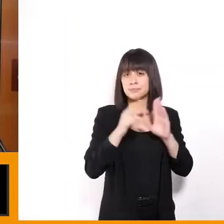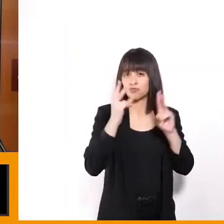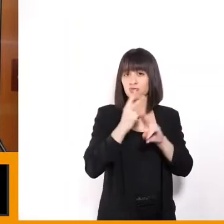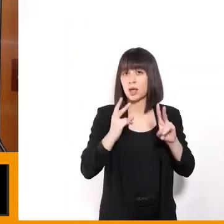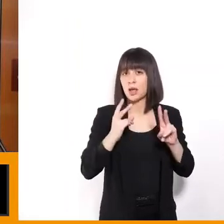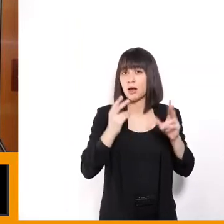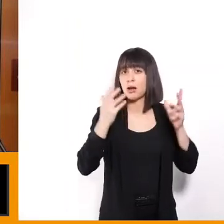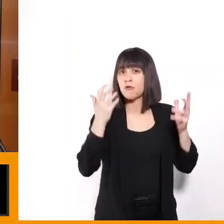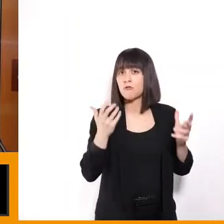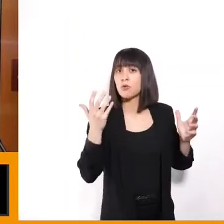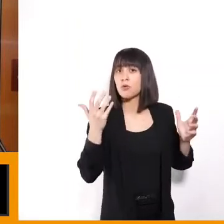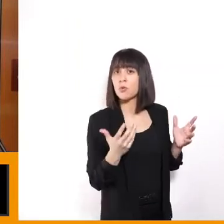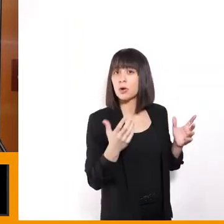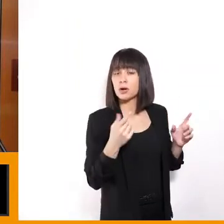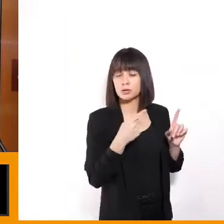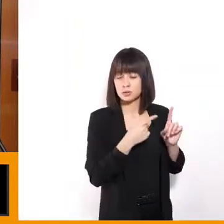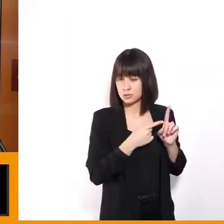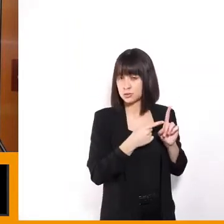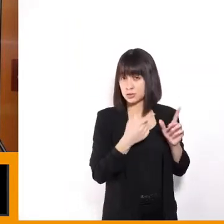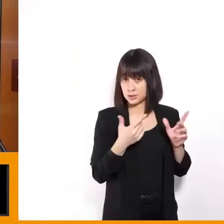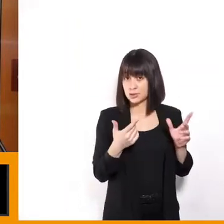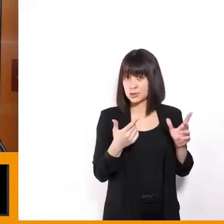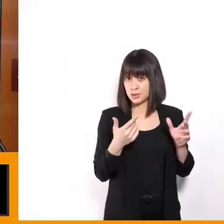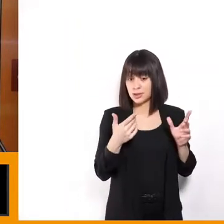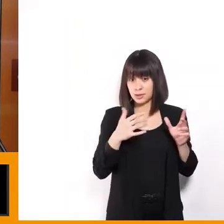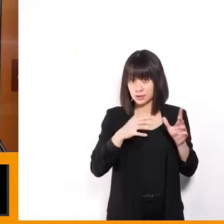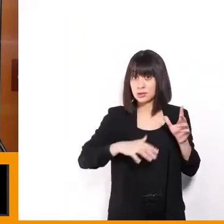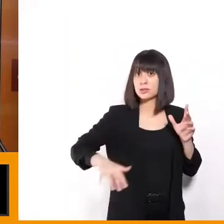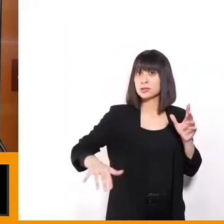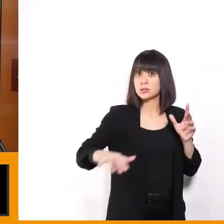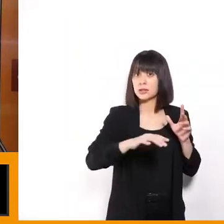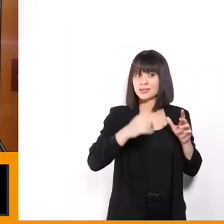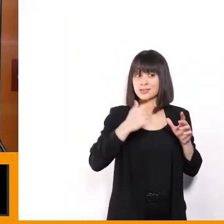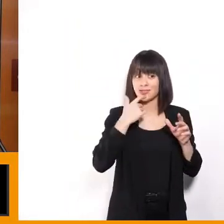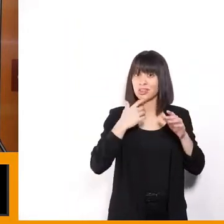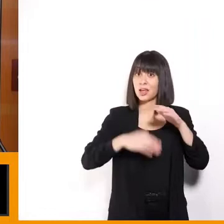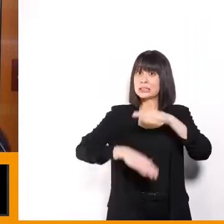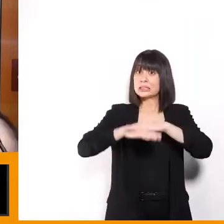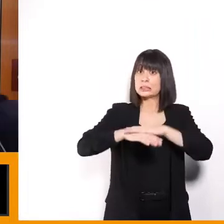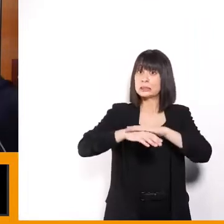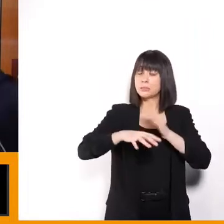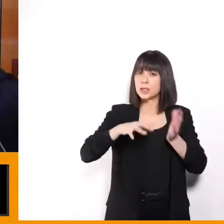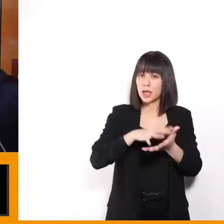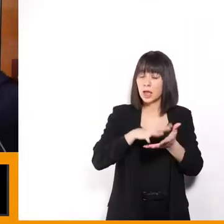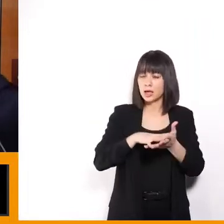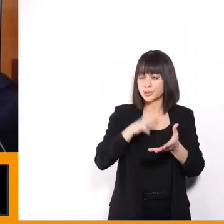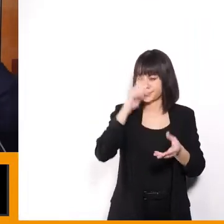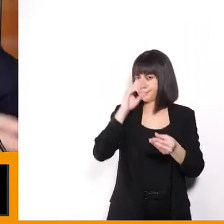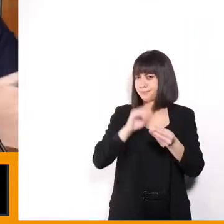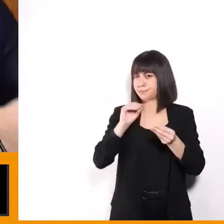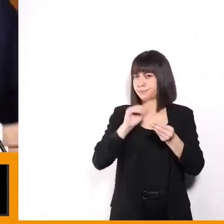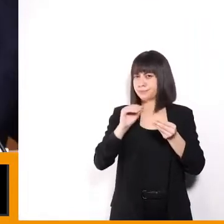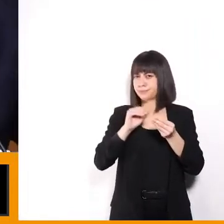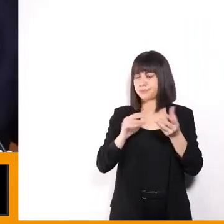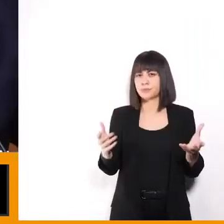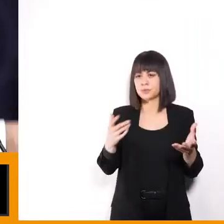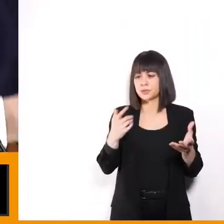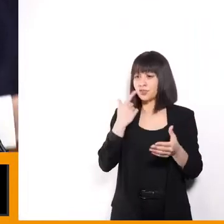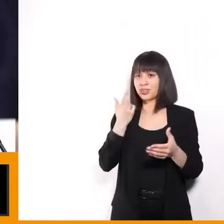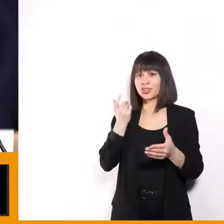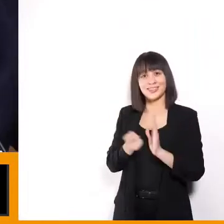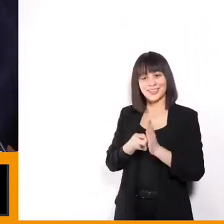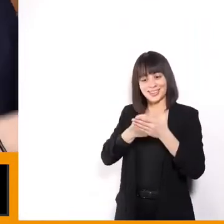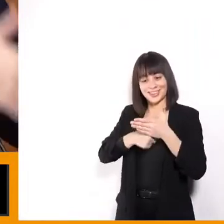en matière de parcours de vie. Et donc ça pose la question de la barrière d'âge. Parcours de vie, c'est-à-dire que qu'est-ce qui se passe dès la naissance avec